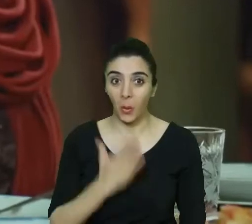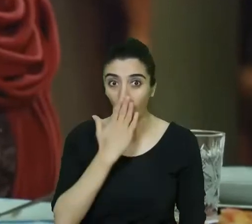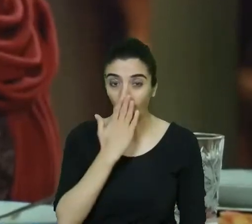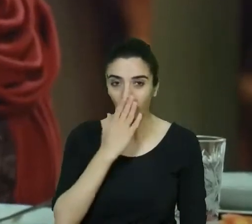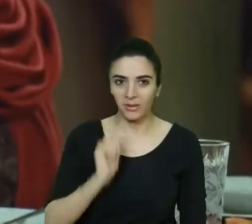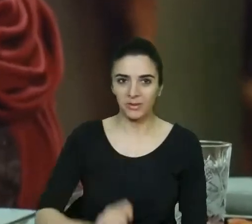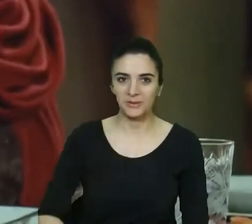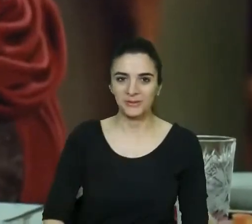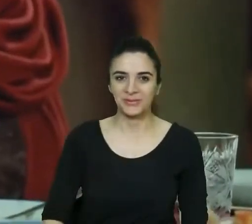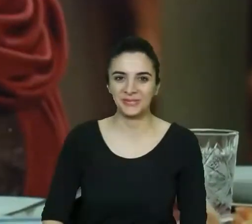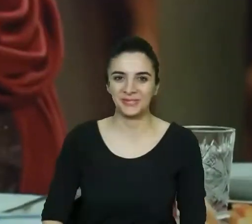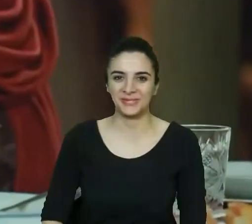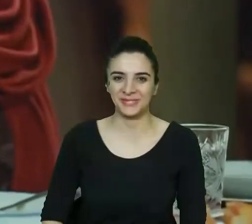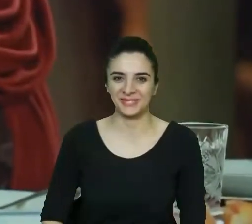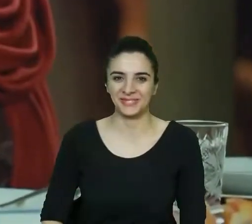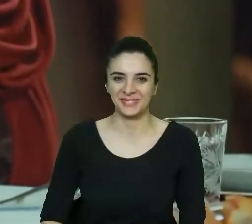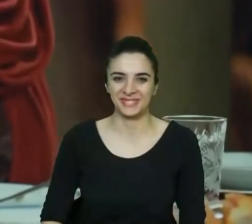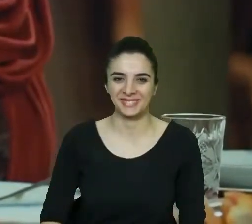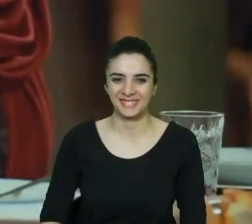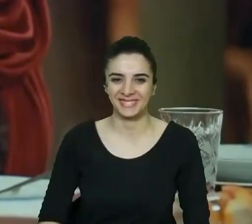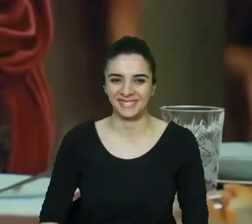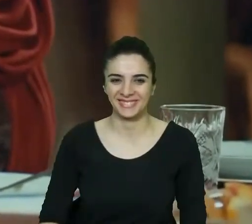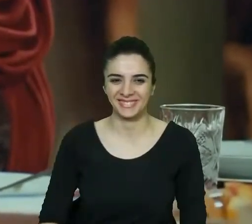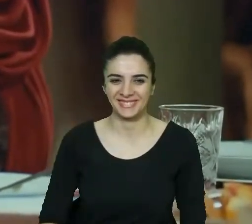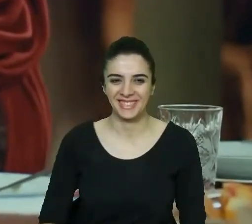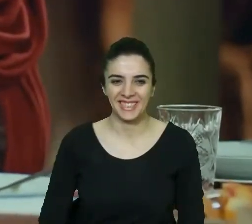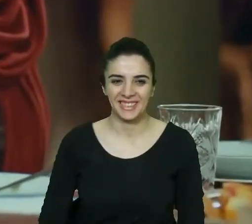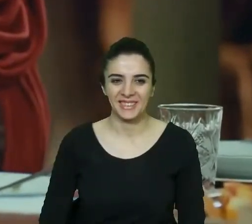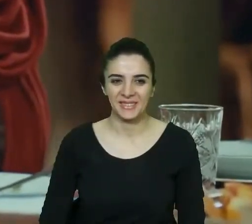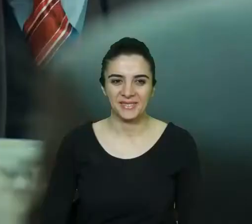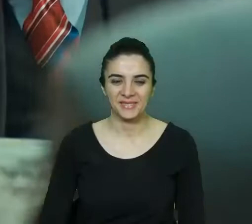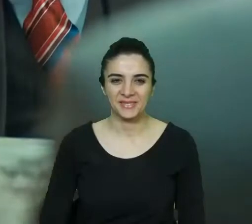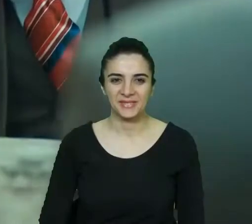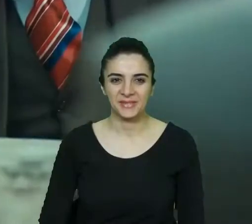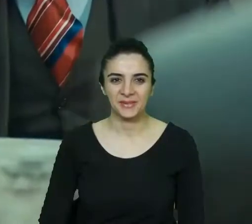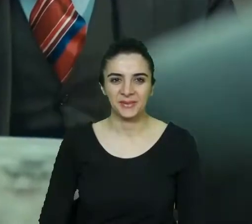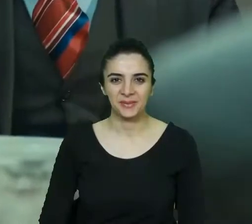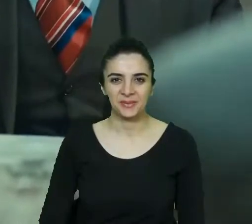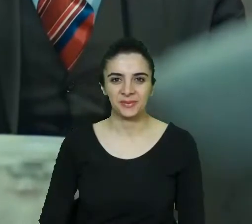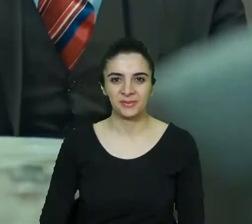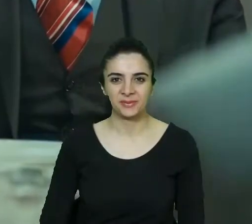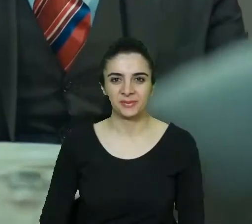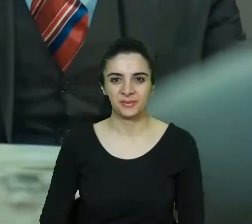Emine utanarak dürtükledi. Ayrıldılar. Aralarında gülüşüyorlar. Erdem de gülerek çevirdi başını.